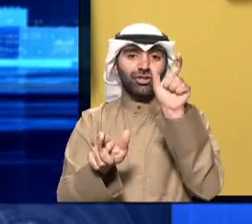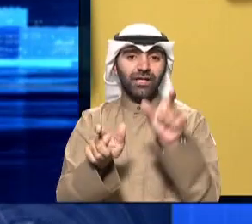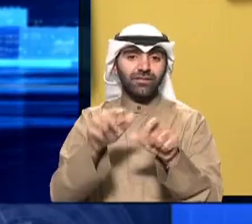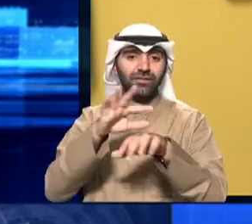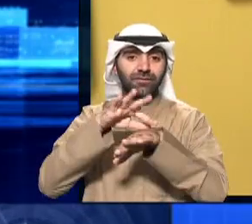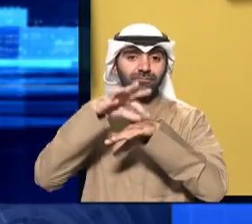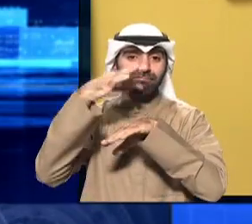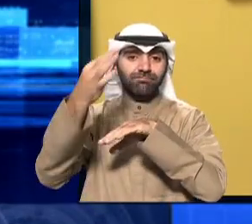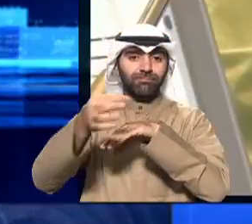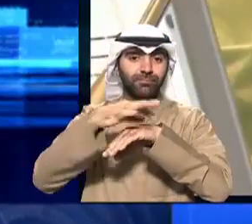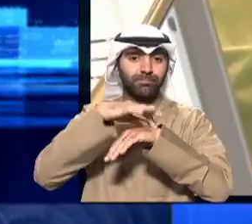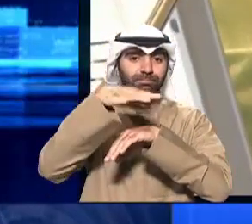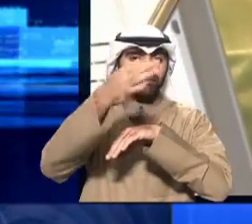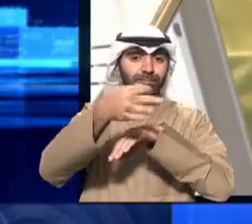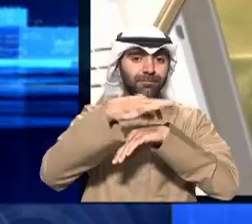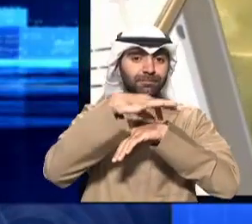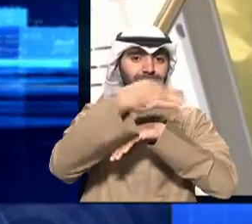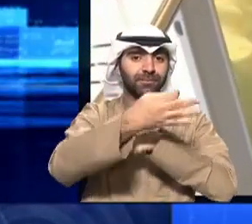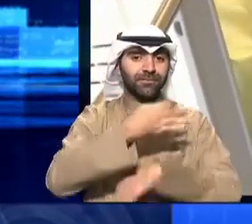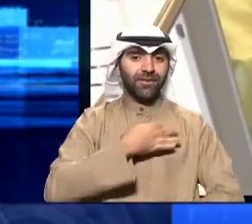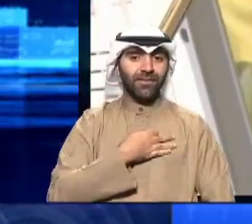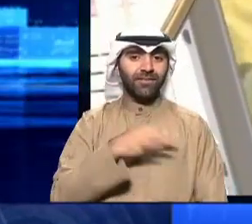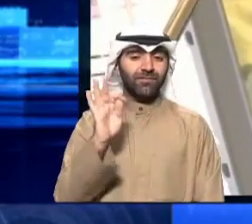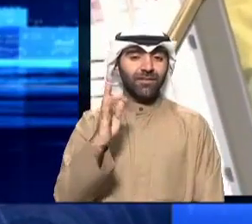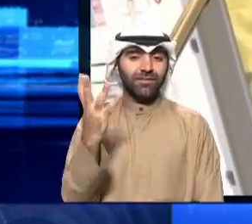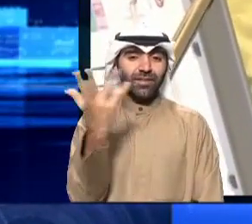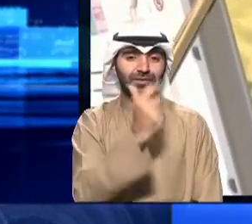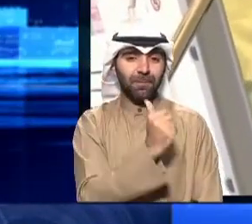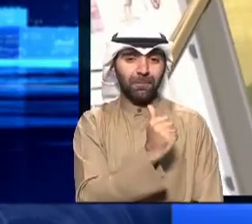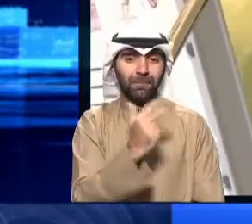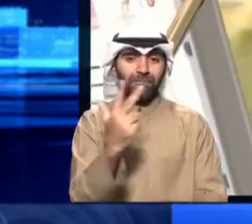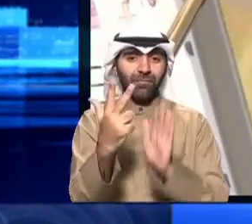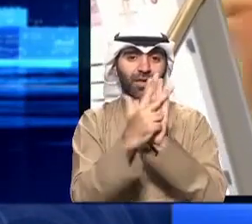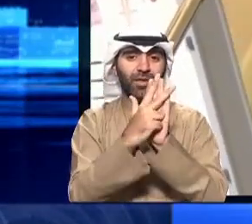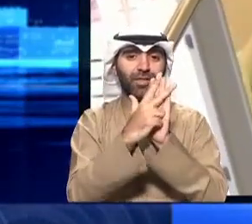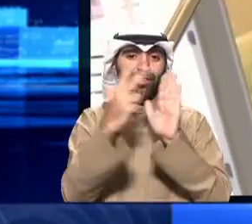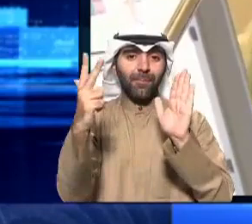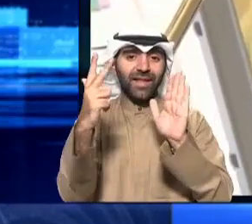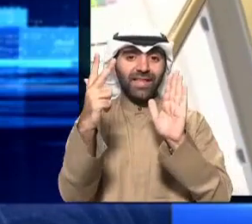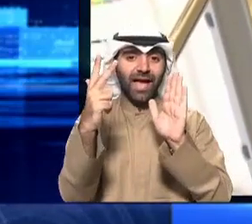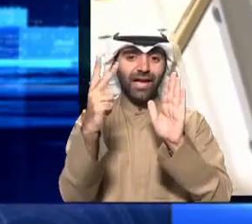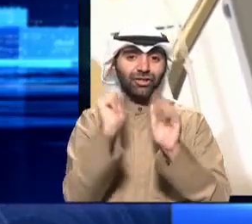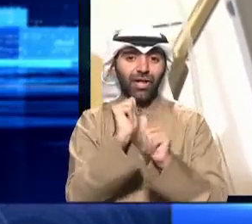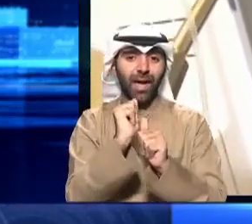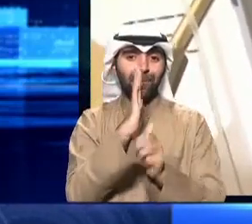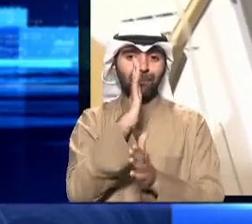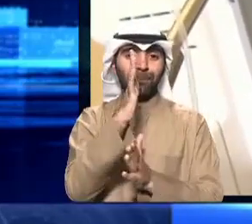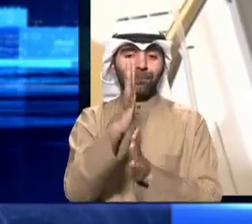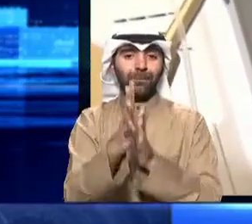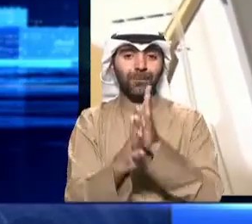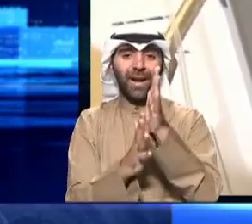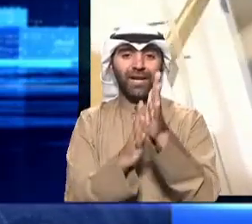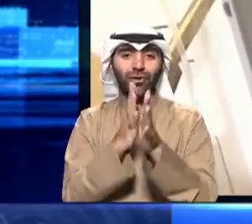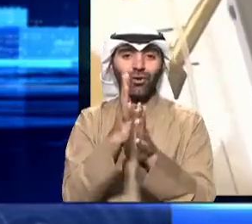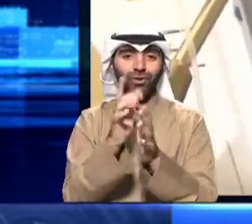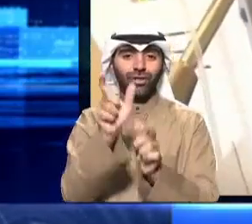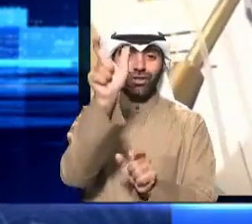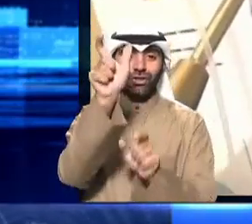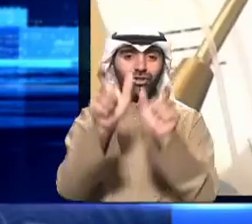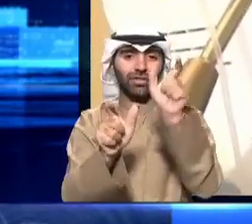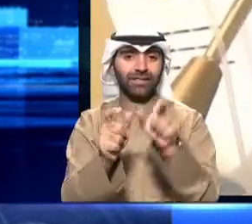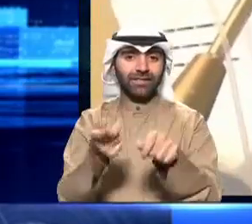السلع الأساسية والكتب. كذلك تم منع التنقل بين المناطق،